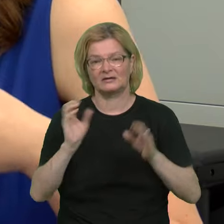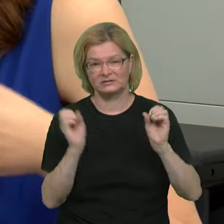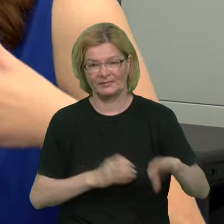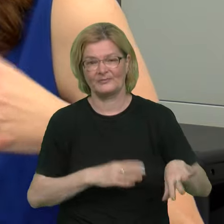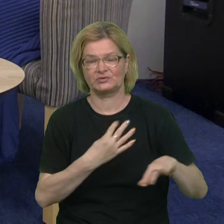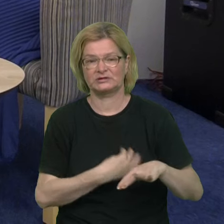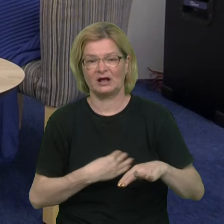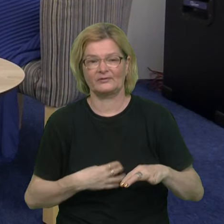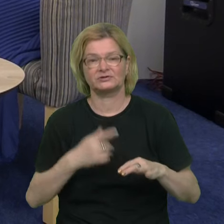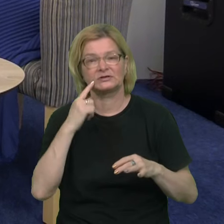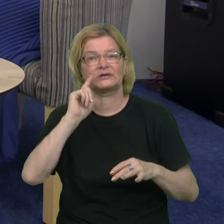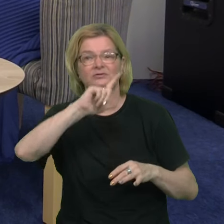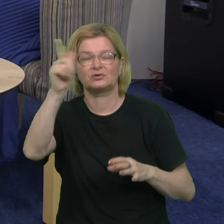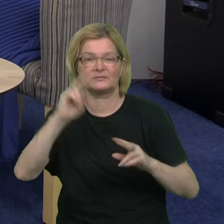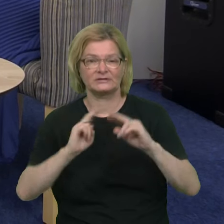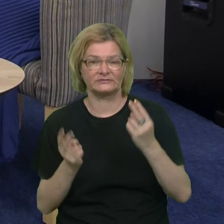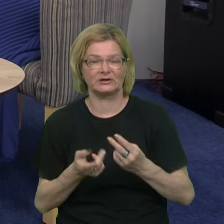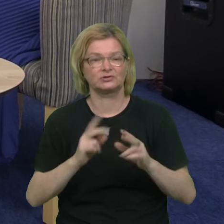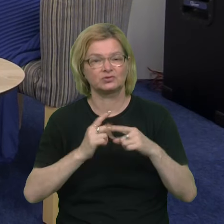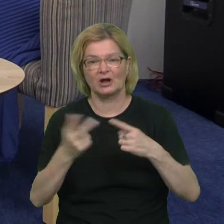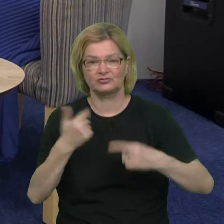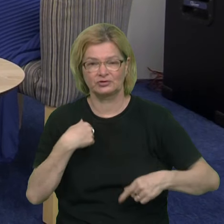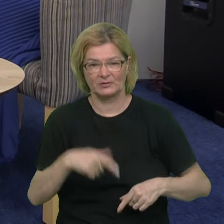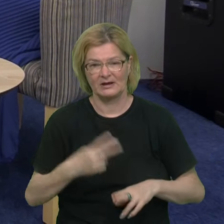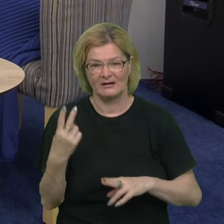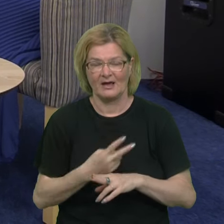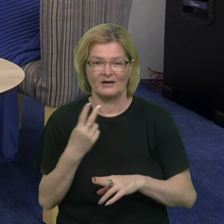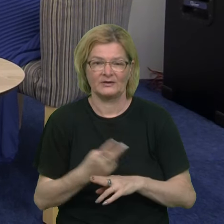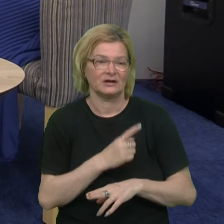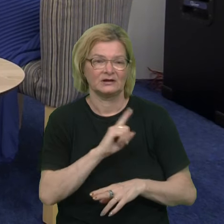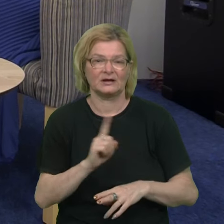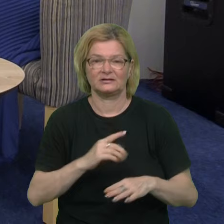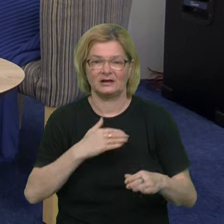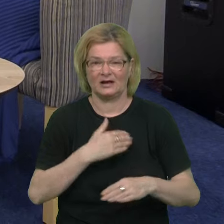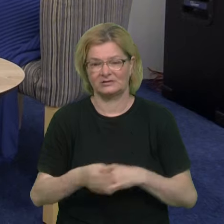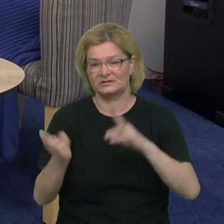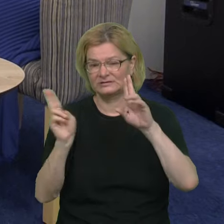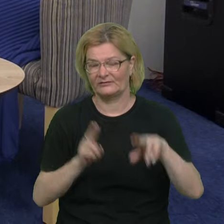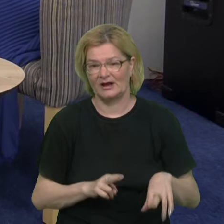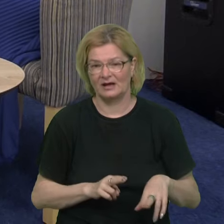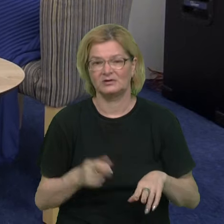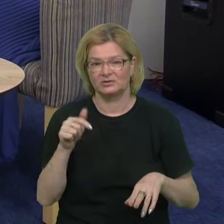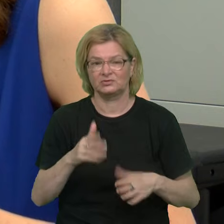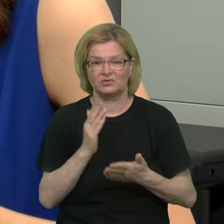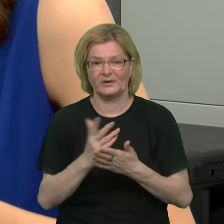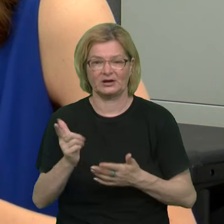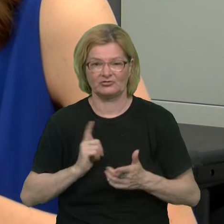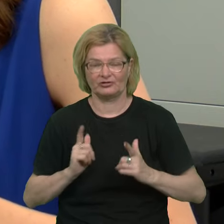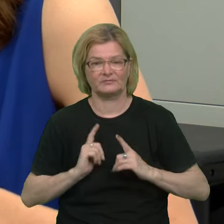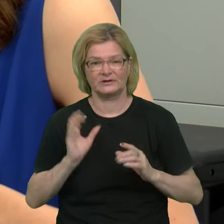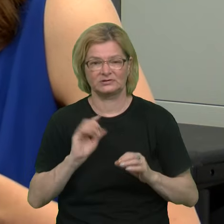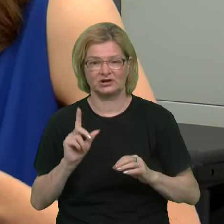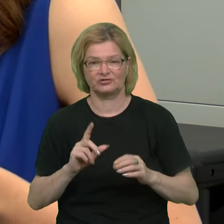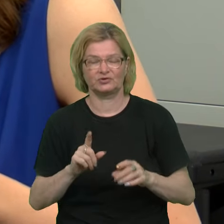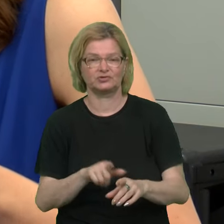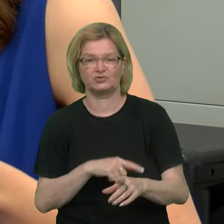odu, probaju da sebe omjere u nekom svijetu drugačijem od ovog na što smo mi navikli. Nikad im nije kasno da se vrate ovdje, mi ih